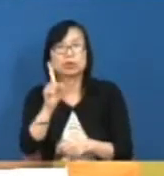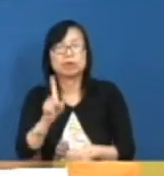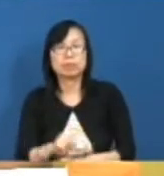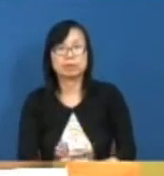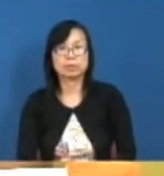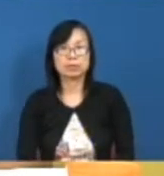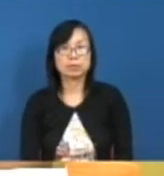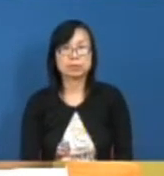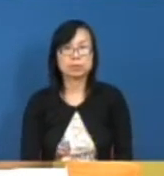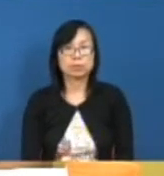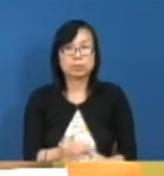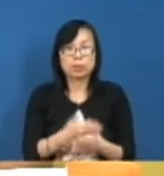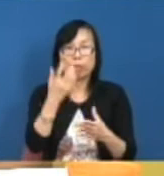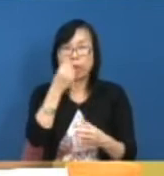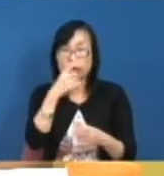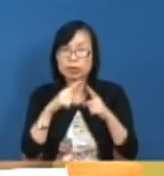做過？